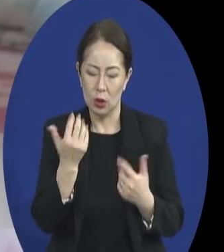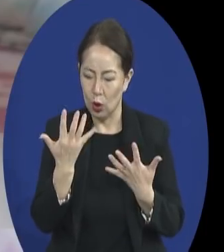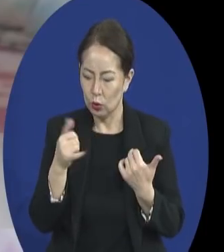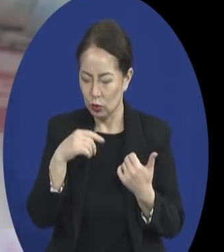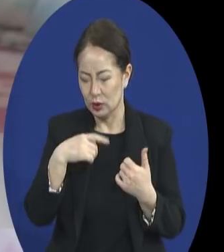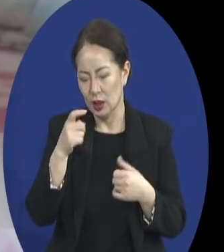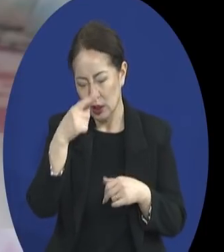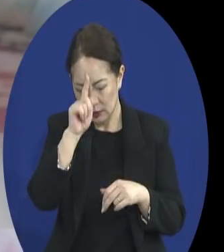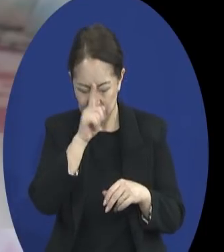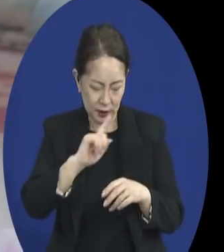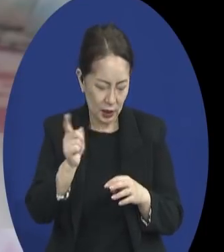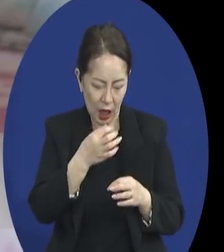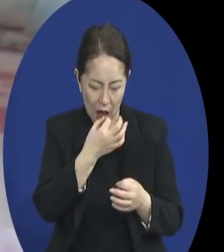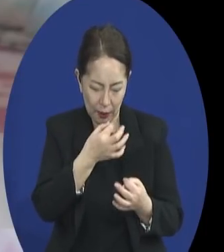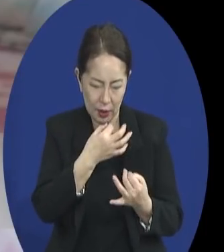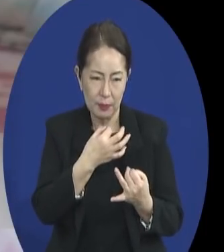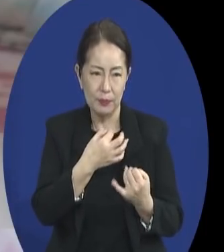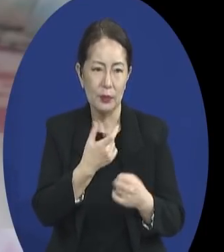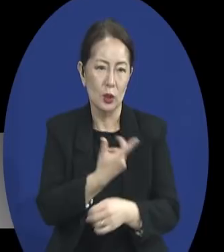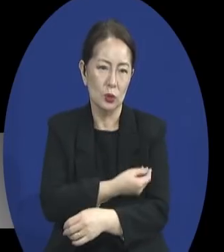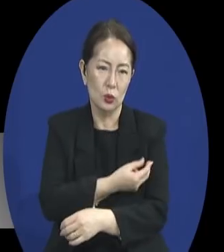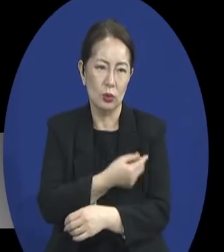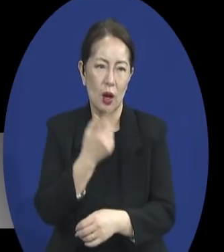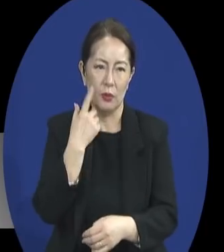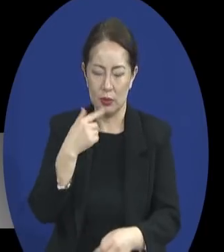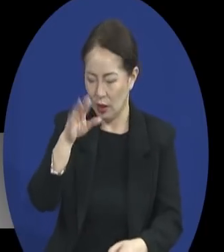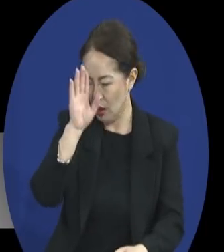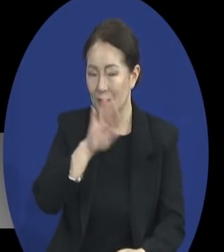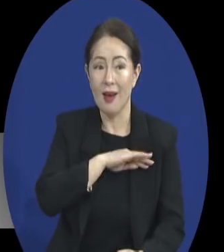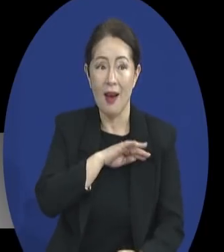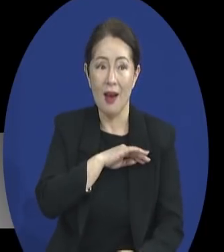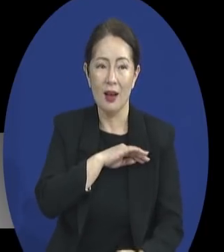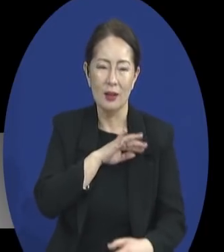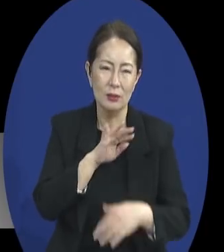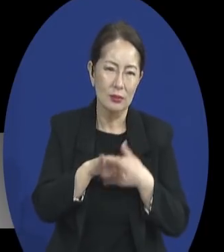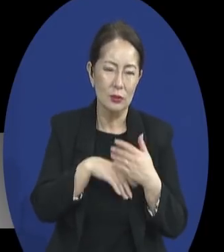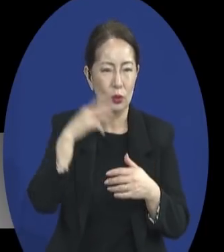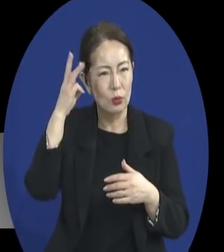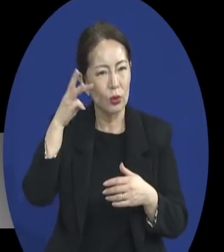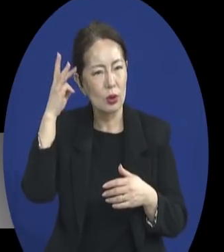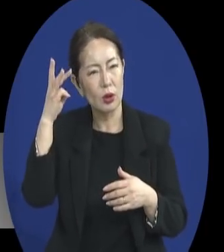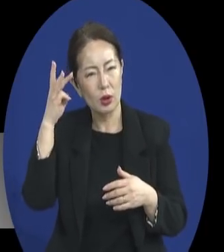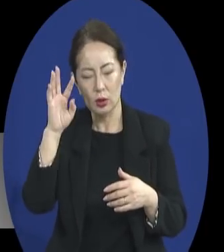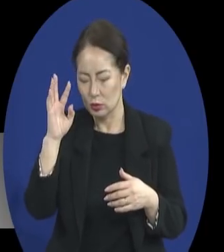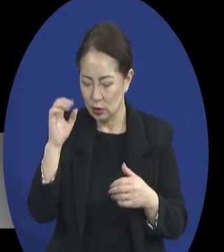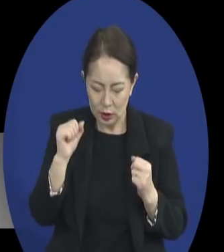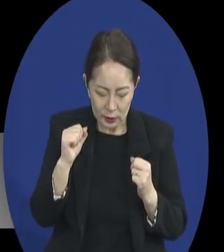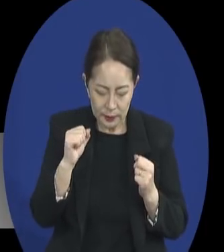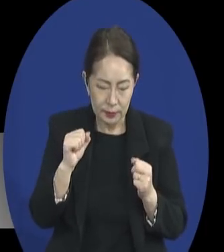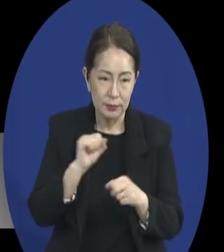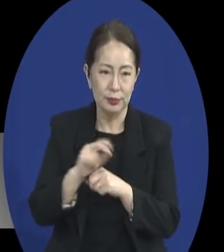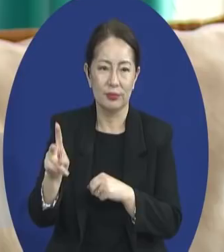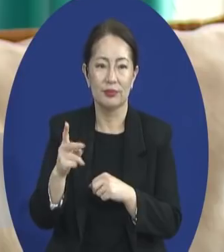химийн эмчилгээ, хүчтэй эм бэлтгэмэл, зүүт хариур охины хамгийн том айдас. Тэр айдсыг түүний мөрөөдөл үгүй хийдэг байсан гэж ярьж